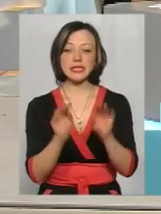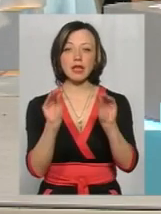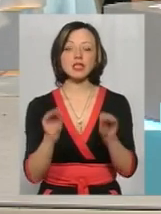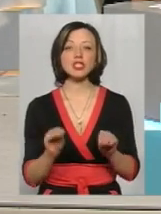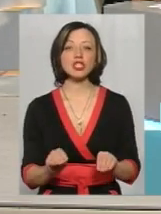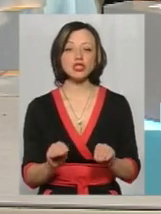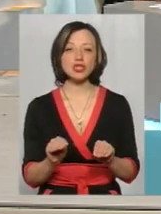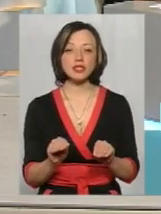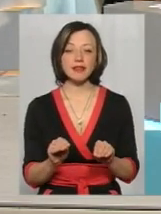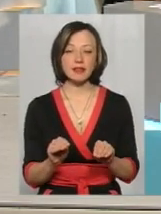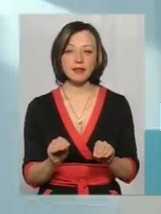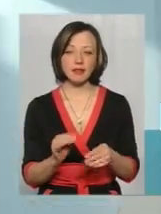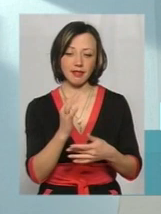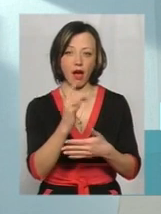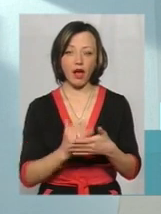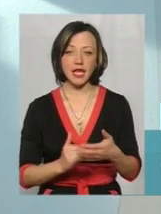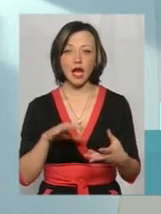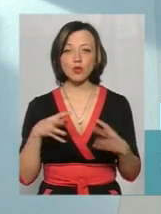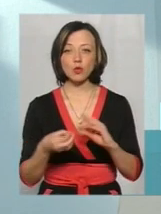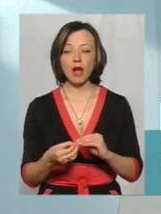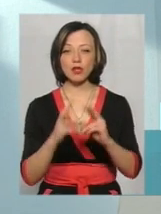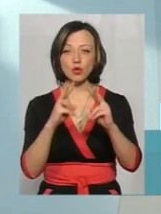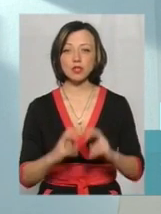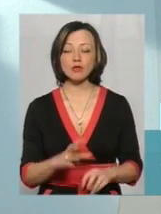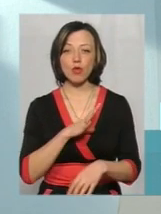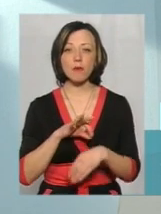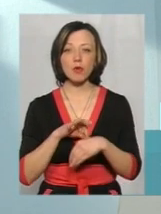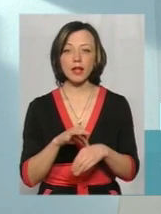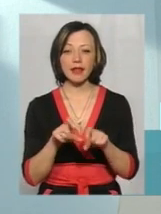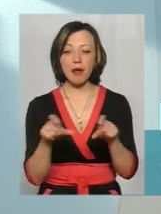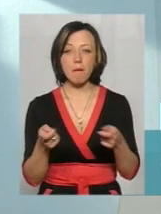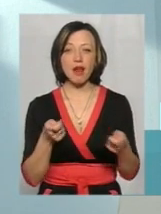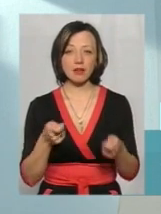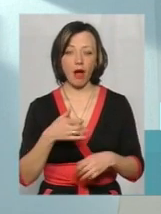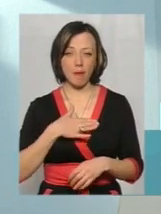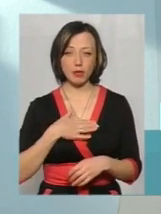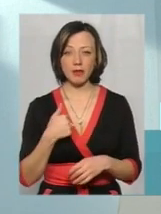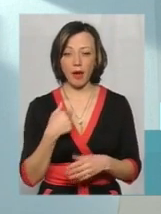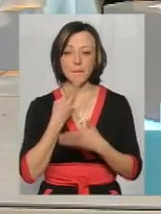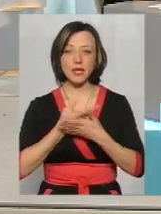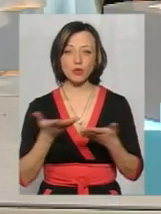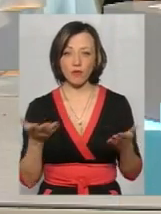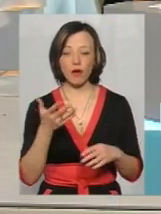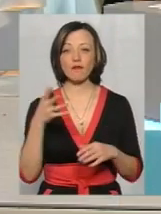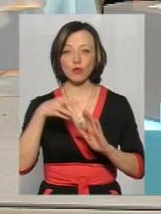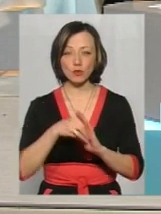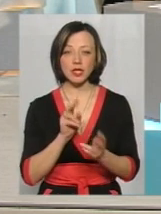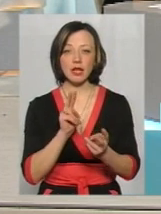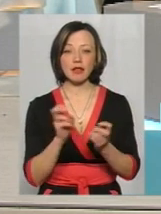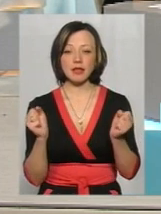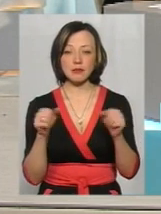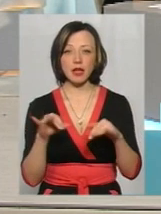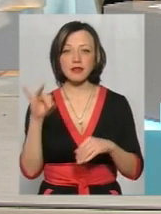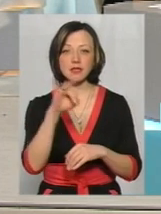статистичні дані і результати досліджень, які були проведені департаментом. Я їх презентував і в тому числі на зібранні